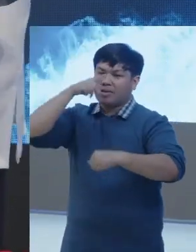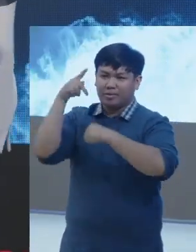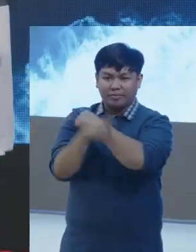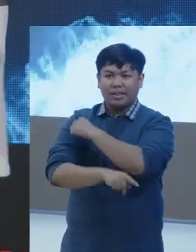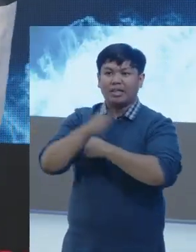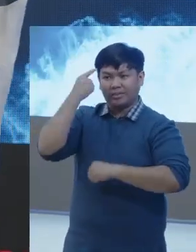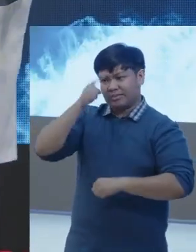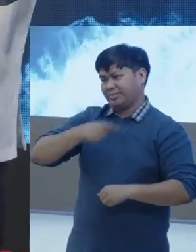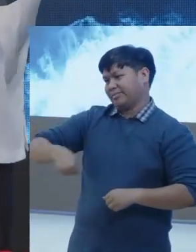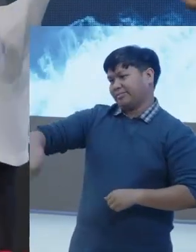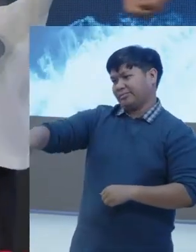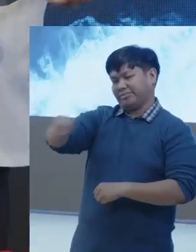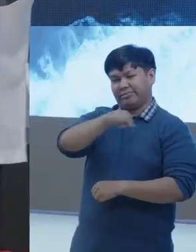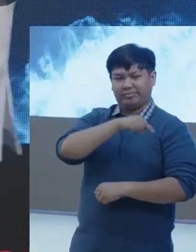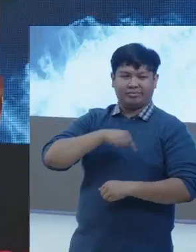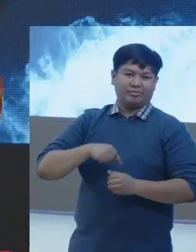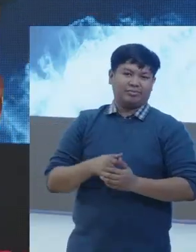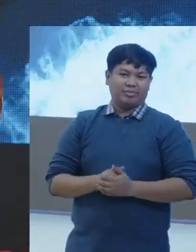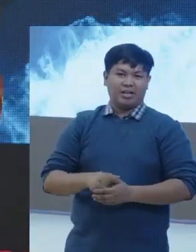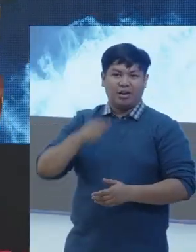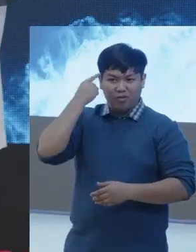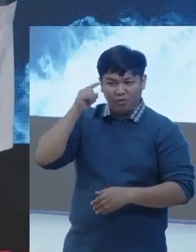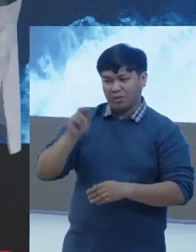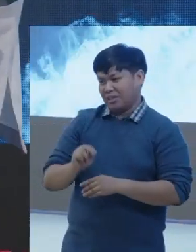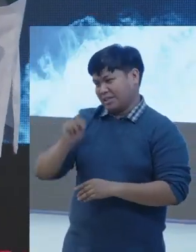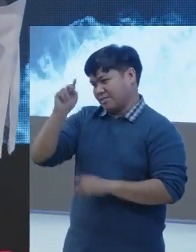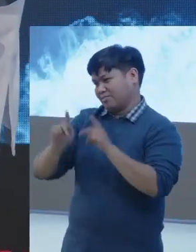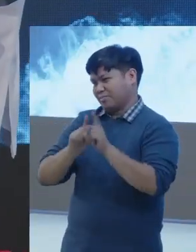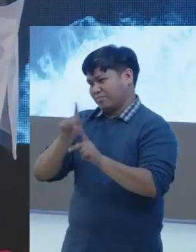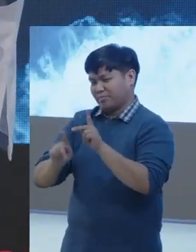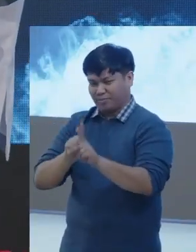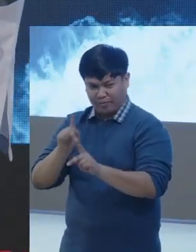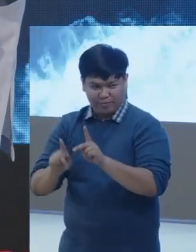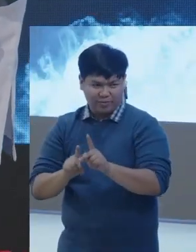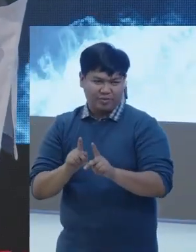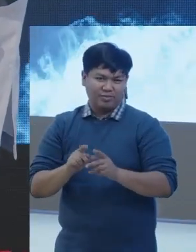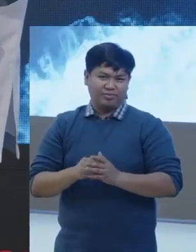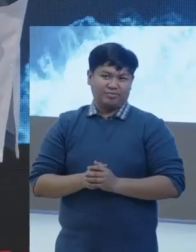na dapat sanay kanila, na dapat sanay atin.